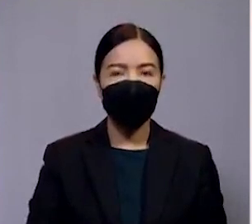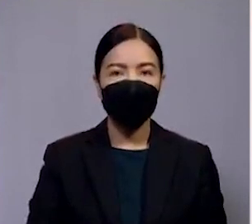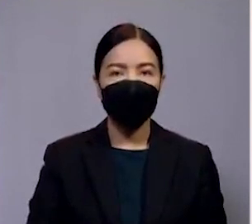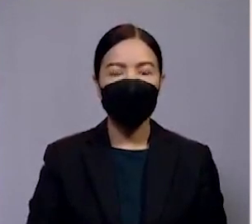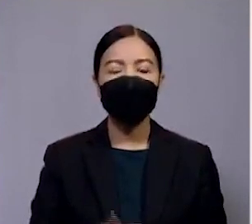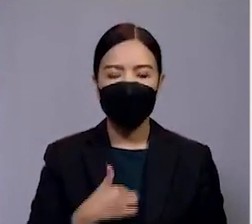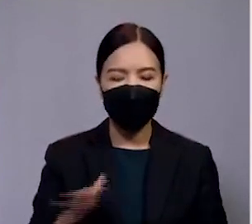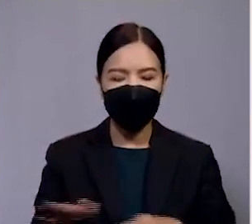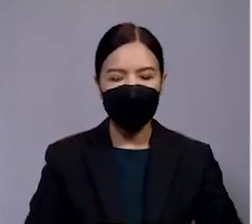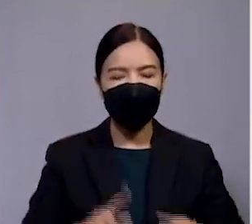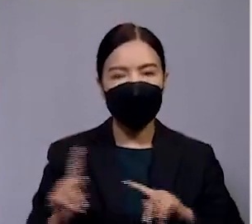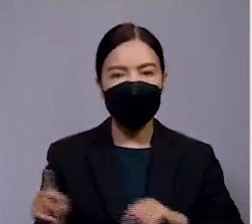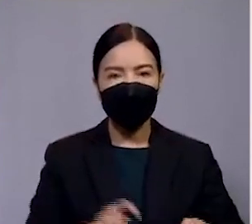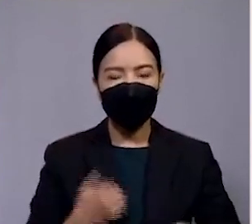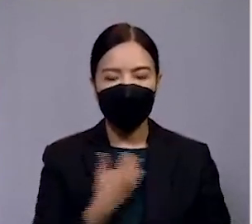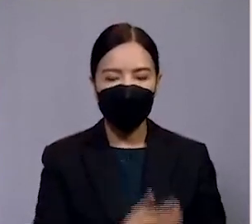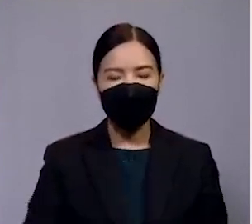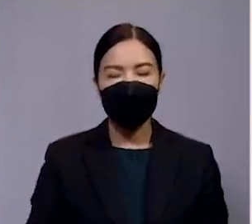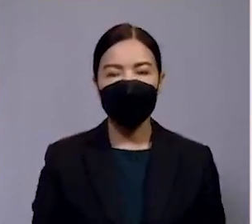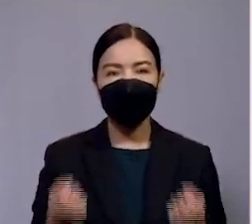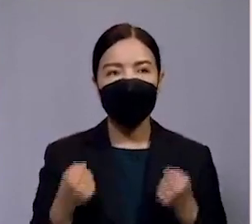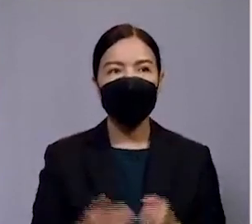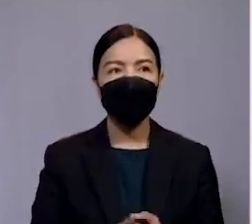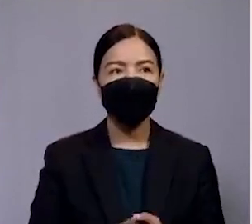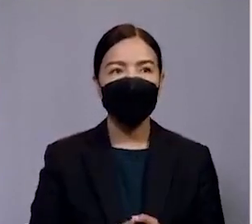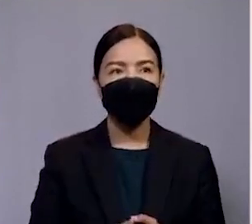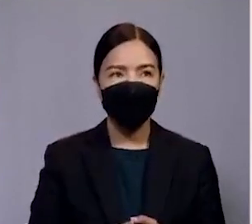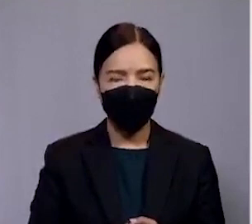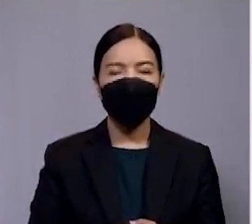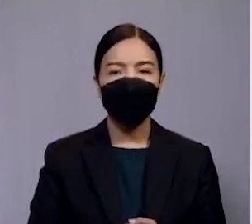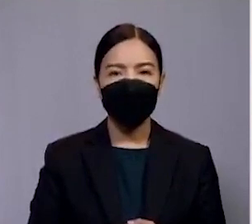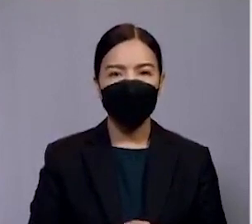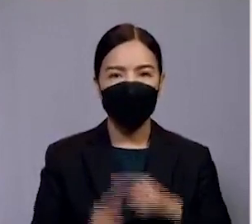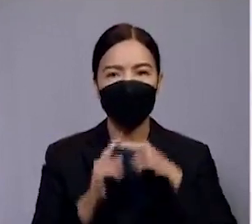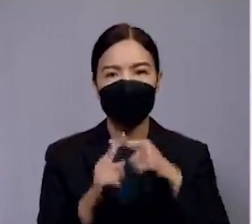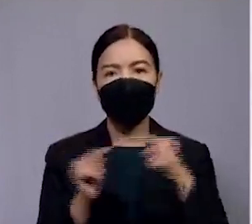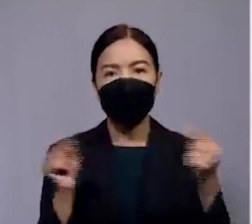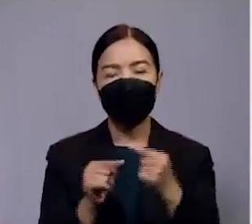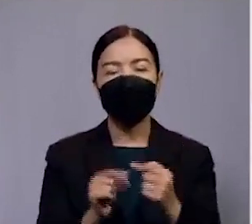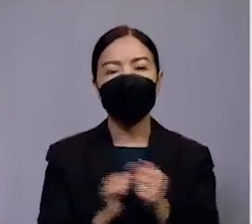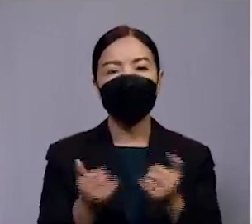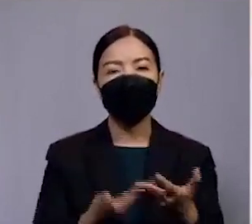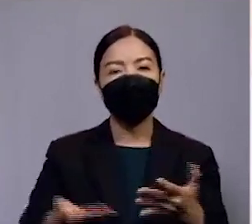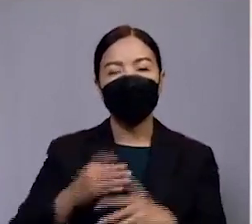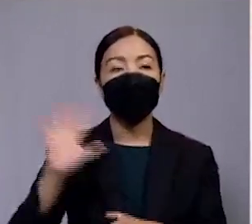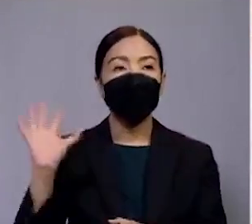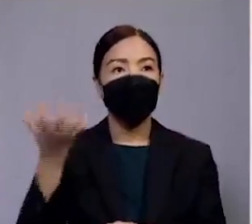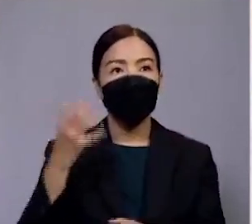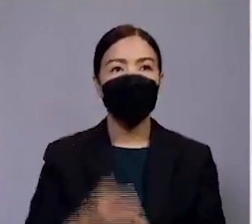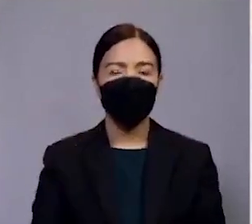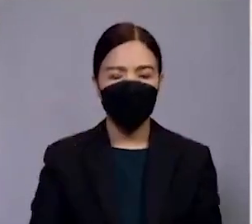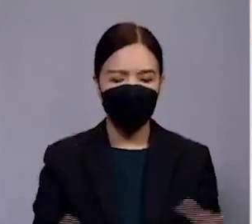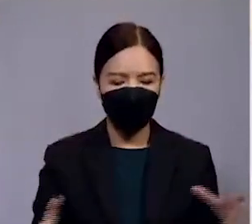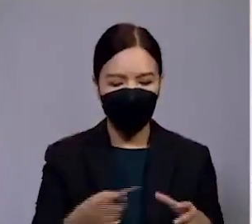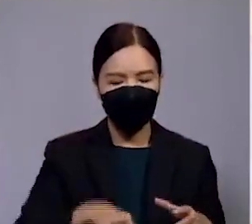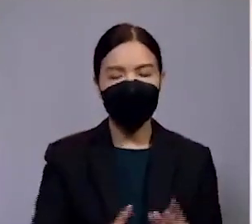ตรียมตัวเตรียมร่างกายให้แข็งเลยนะคะแล้วก็ไปเน้นกับชิงแชมป์โลกมากกว่าค่ะ สำหรับทีมนักตบสาวไทยจะได้พัก